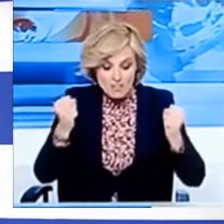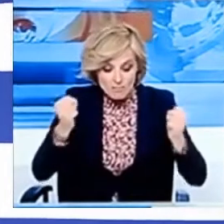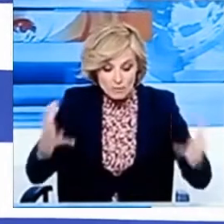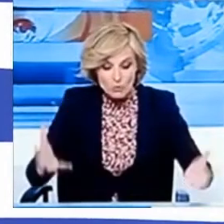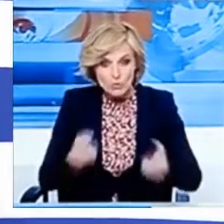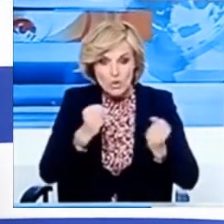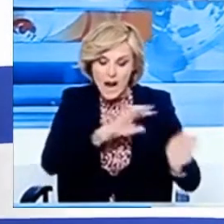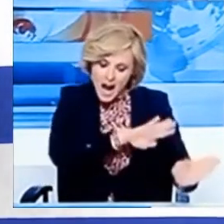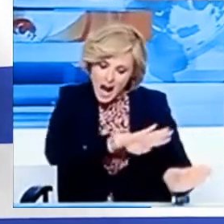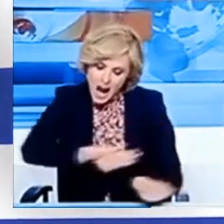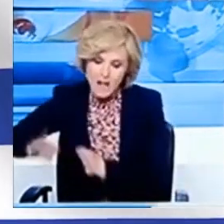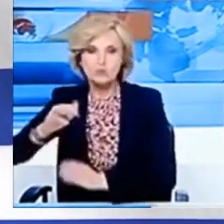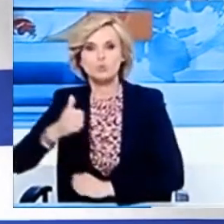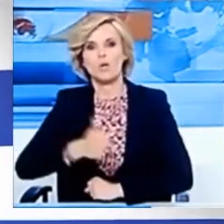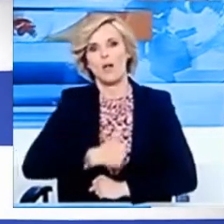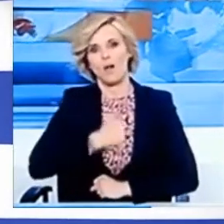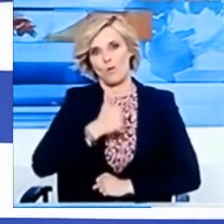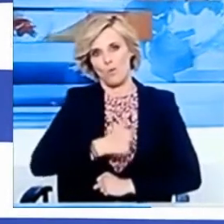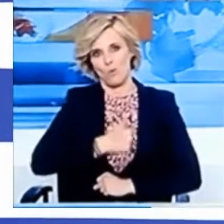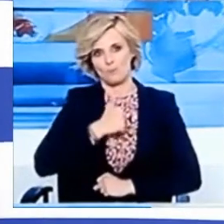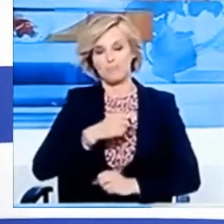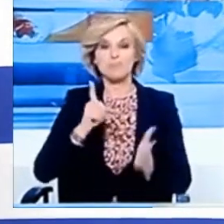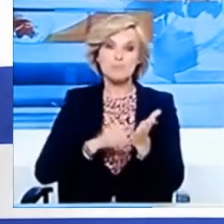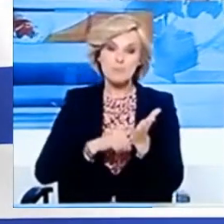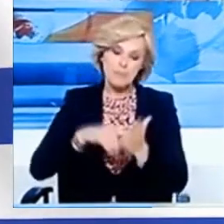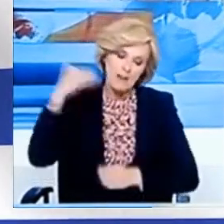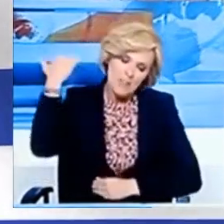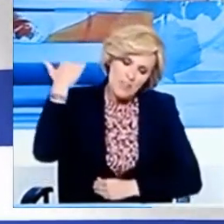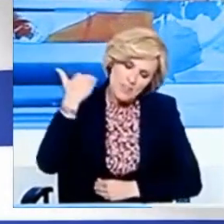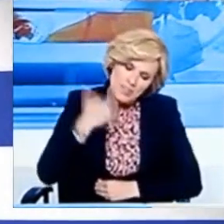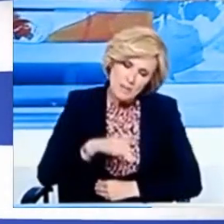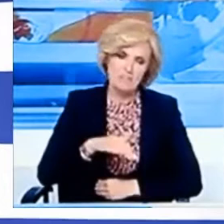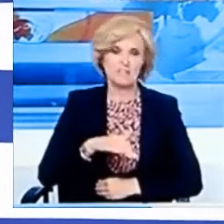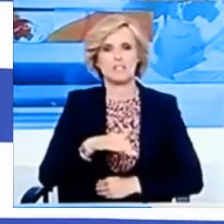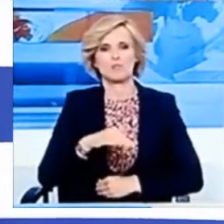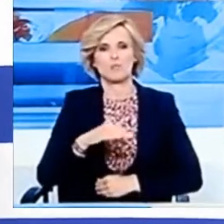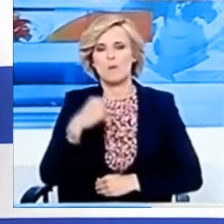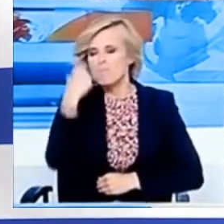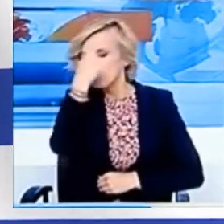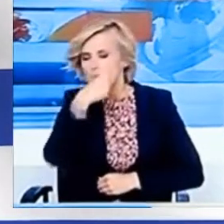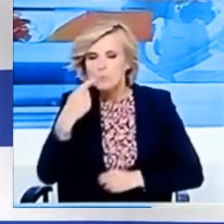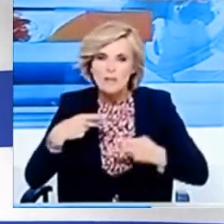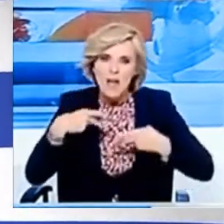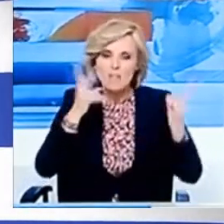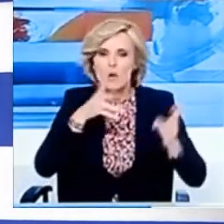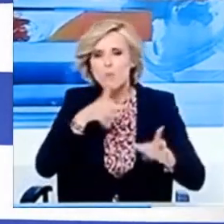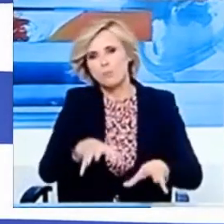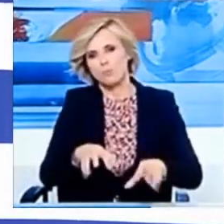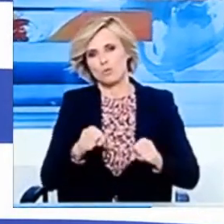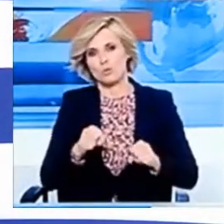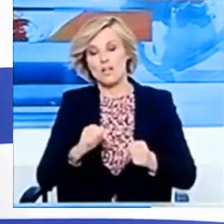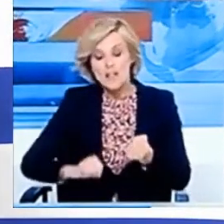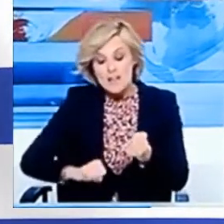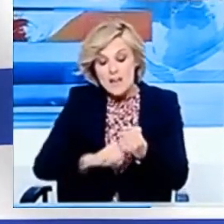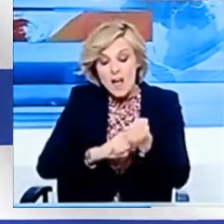να παραμερίσουμε το εγώ. Να θυσιάσουμε προσωρινά ατομικές μας ελευθερίες για να προασπίσουμε το